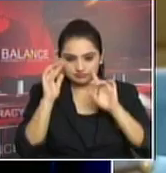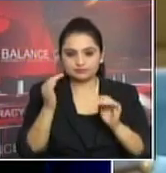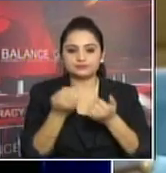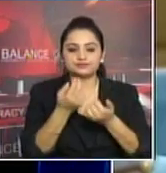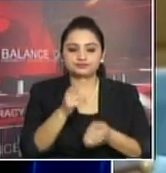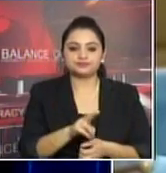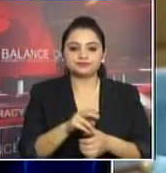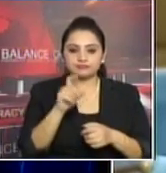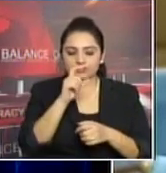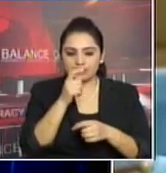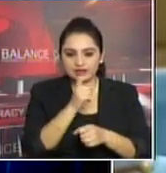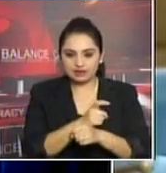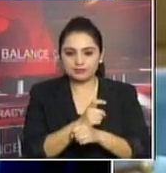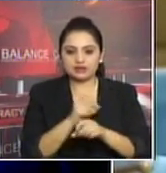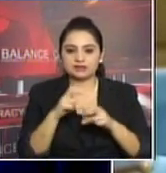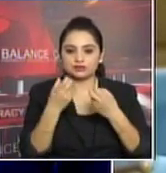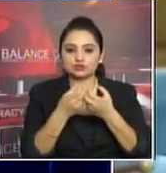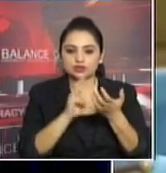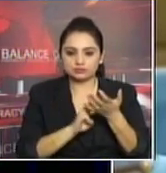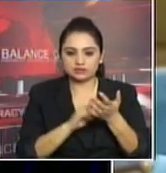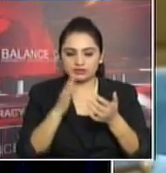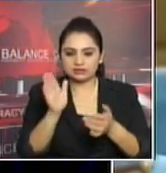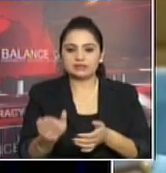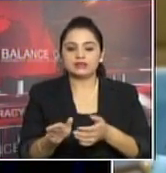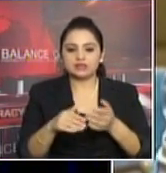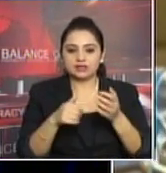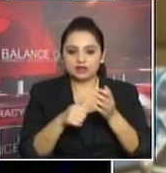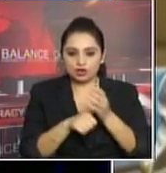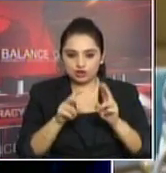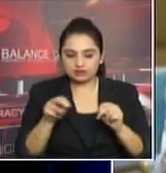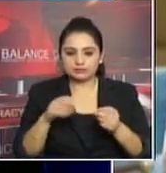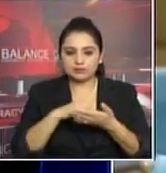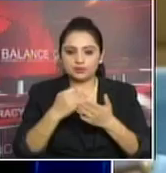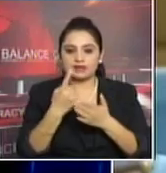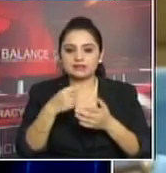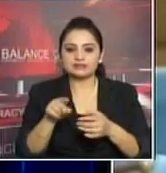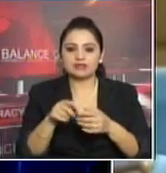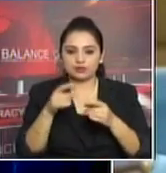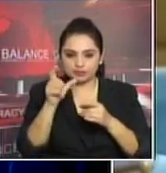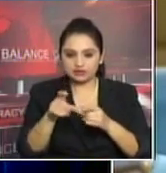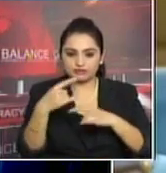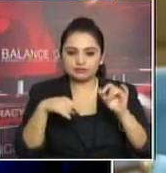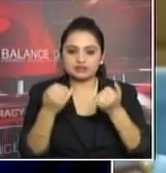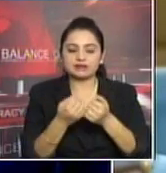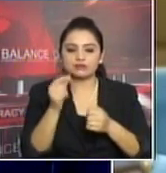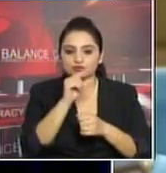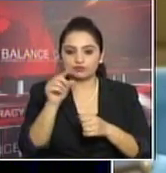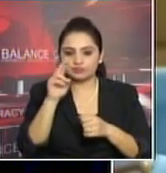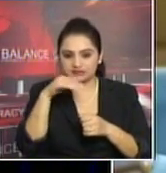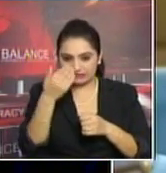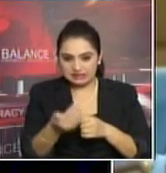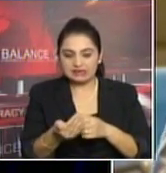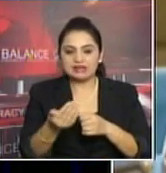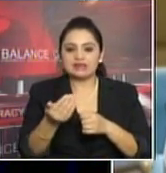दिनुभयो। नेकपाका सांसद महेश बस्नेतले अध्यागमन विभागले एकजना व्यक्तिलाई फिर्ता गरेको विषयलाई लिएर प्रधानमन्त्रीको राजीनामा